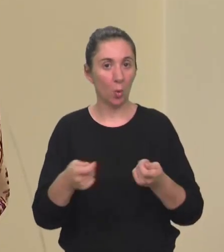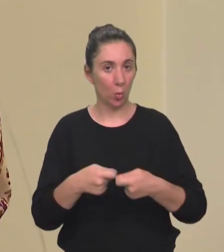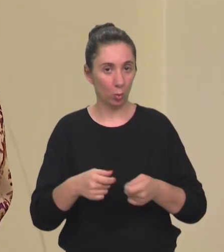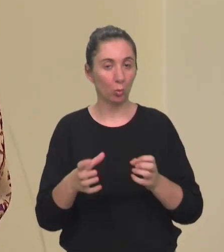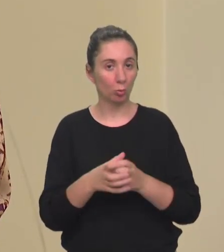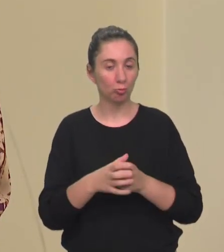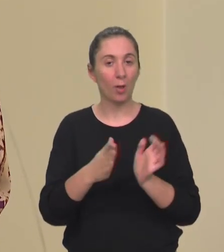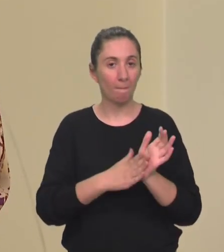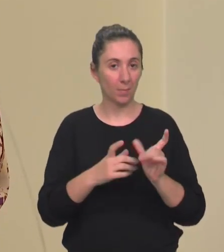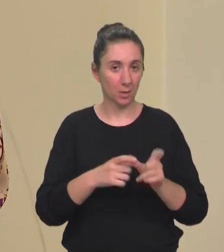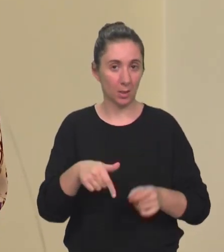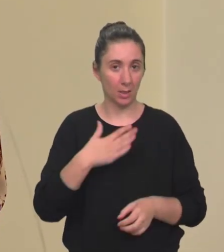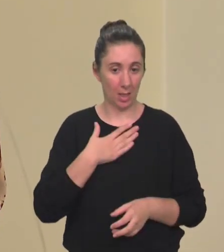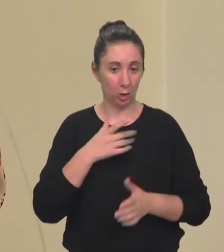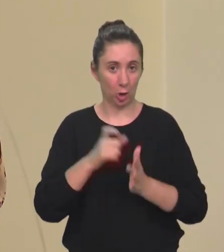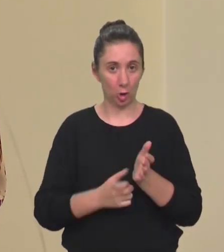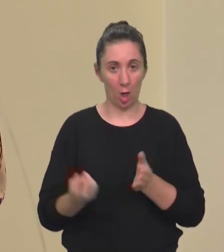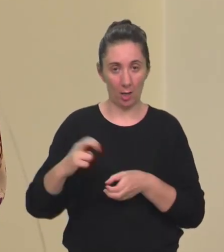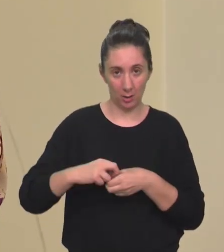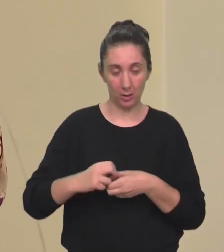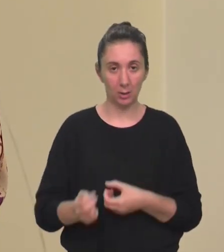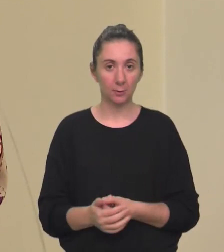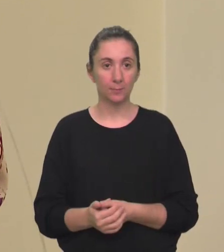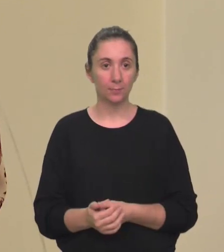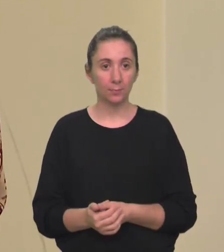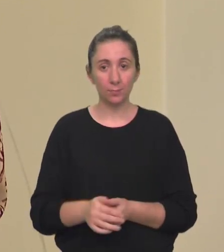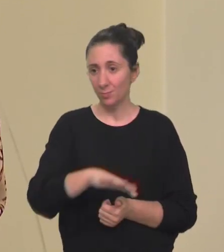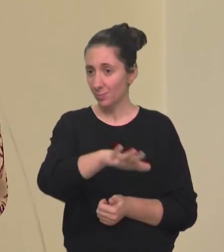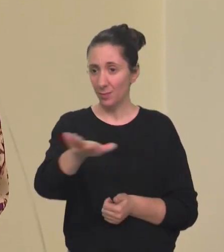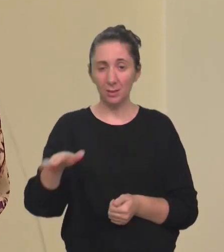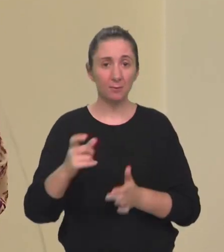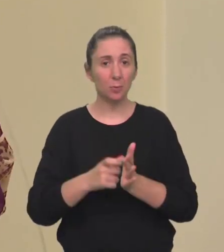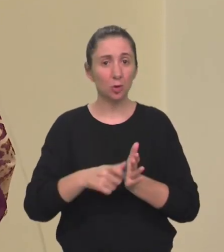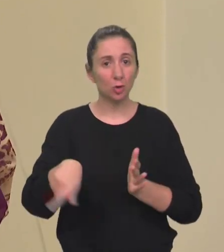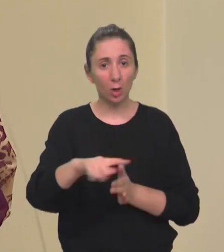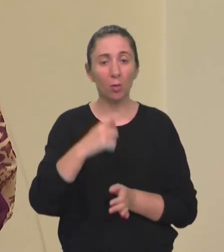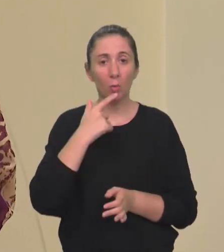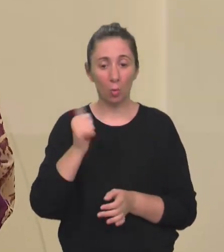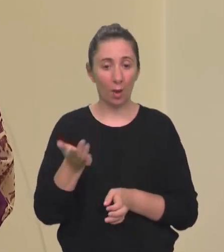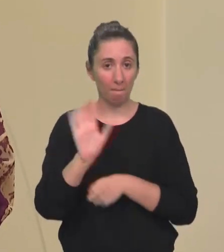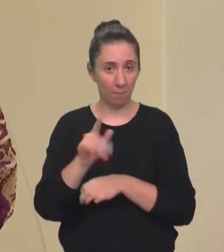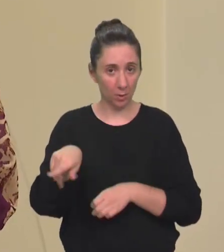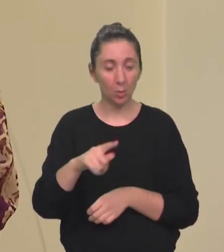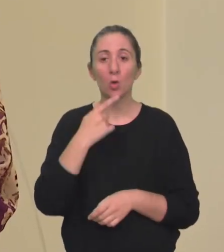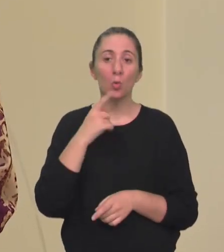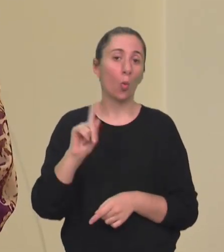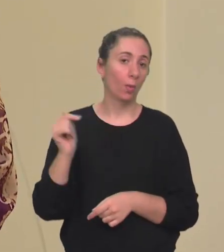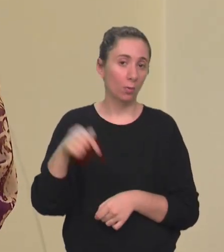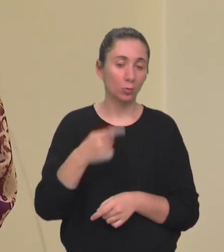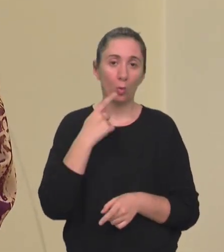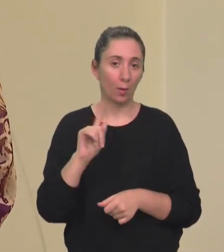udruzi Društvu multiple skleroze, našoj članici, vama svima članovima koji jesu tu prisutni i koji